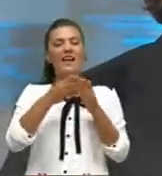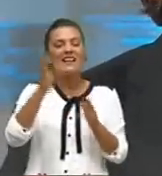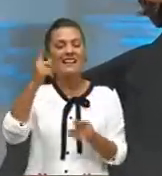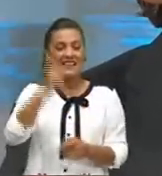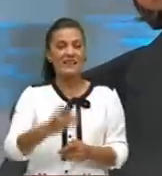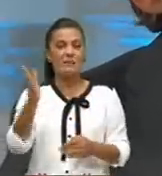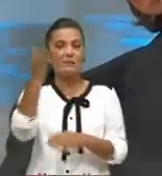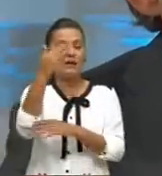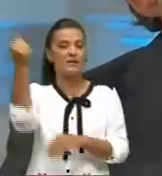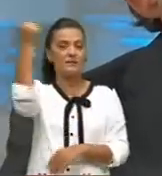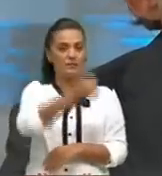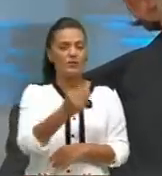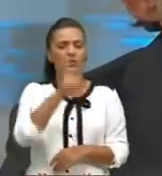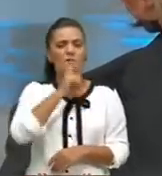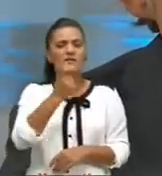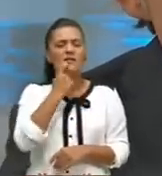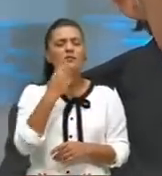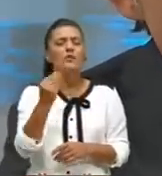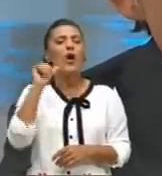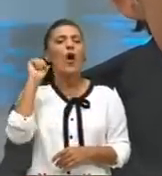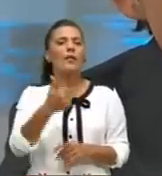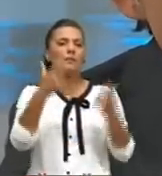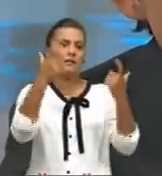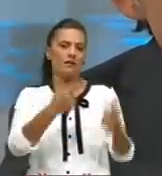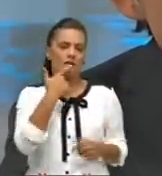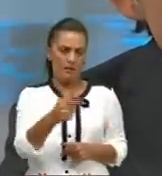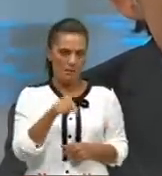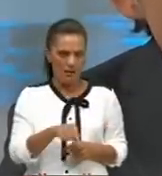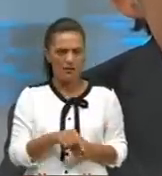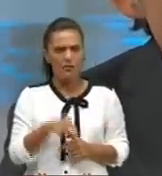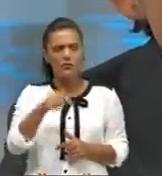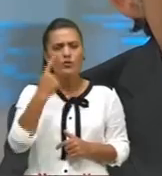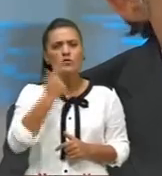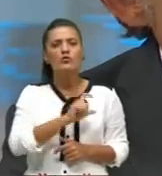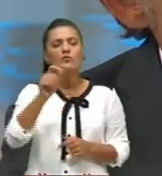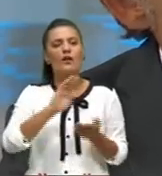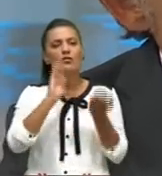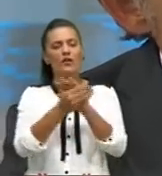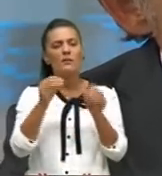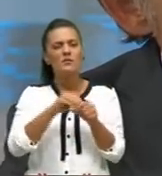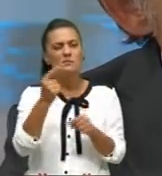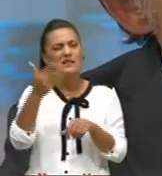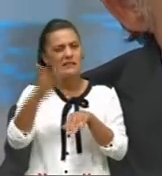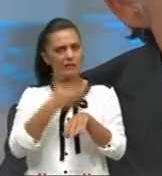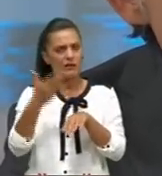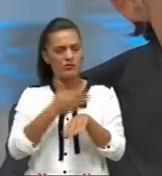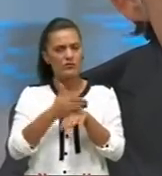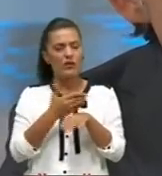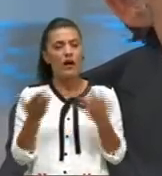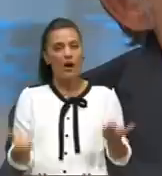yüzyıllarca çok önemli bir konumda. Bu Cumhuriyet döneminde biraz yavaşlıyor hızı